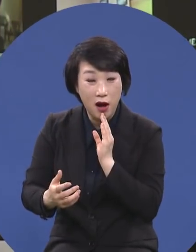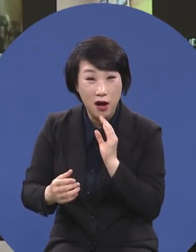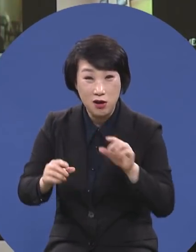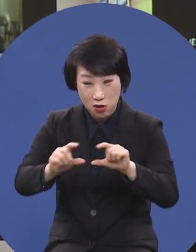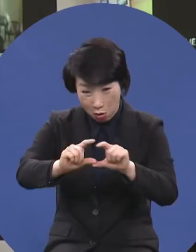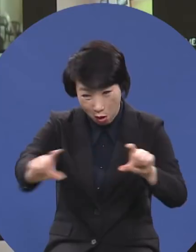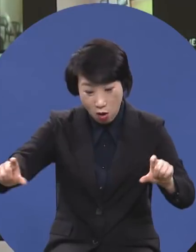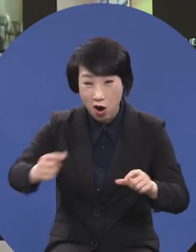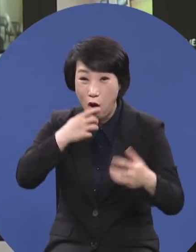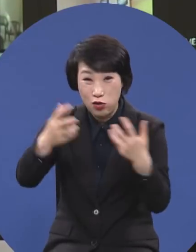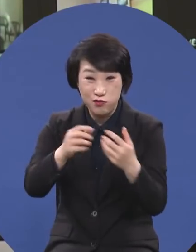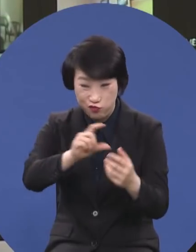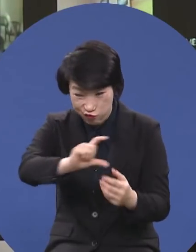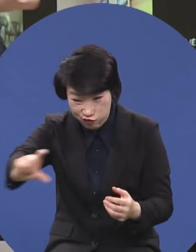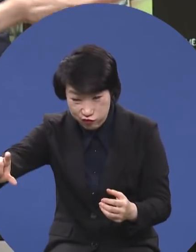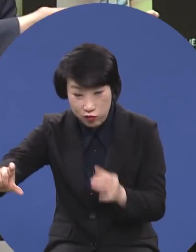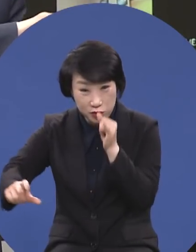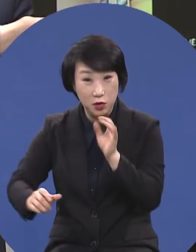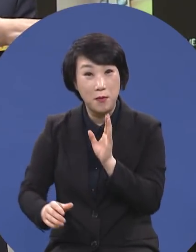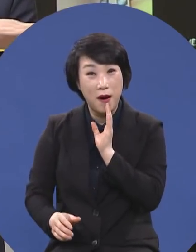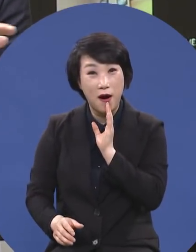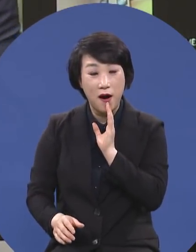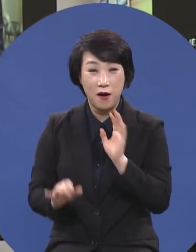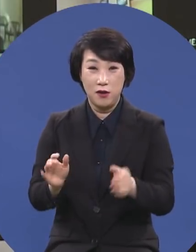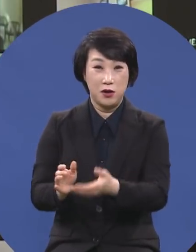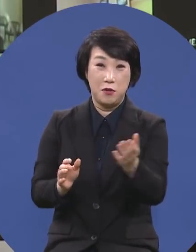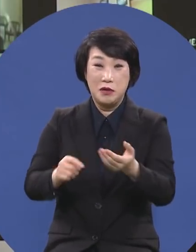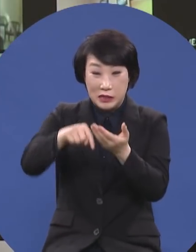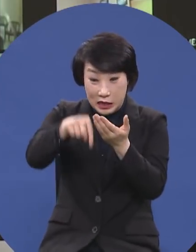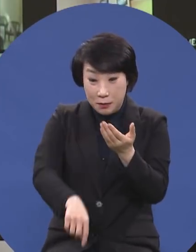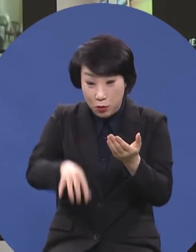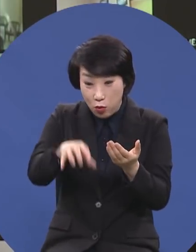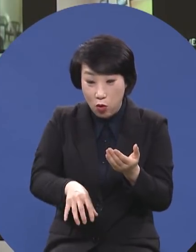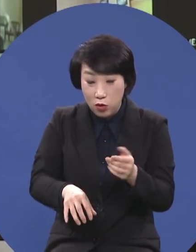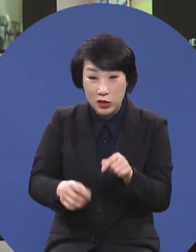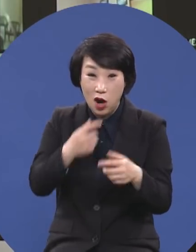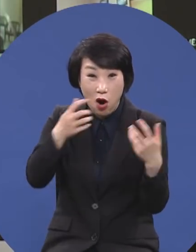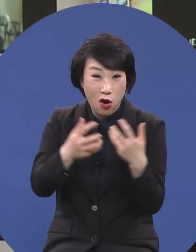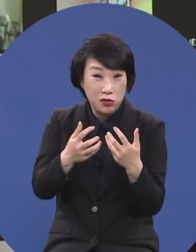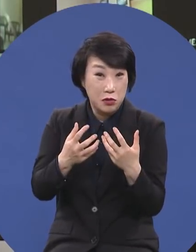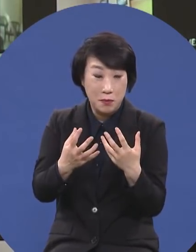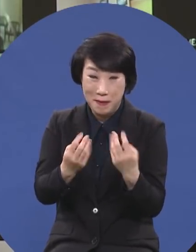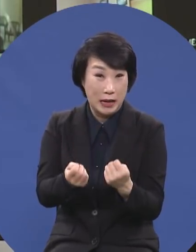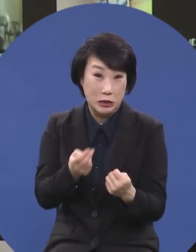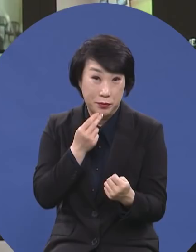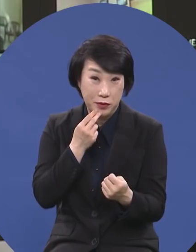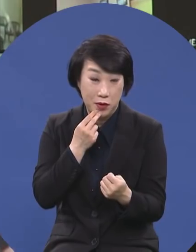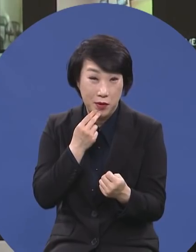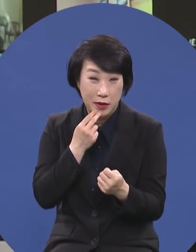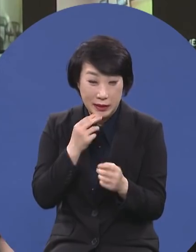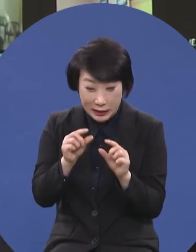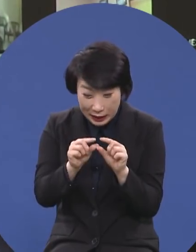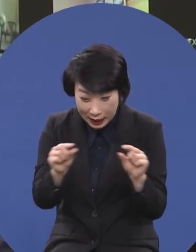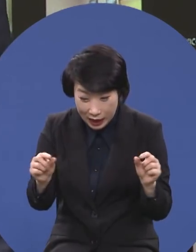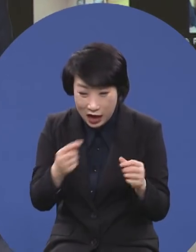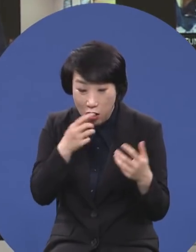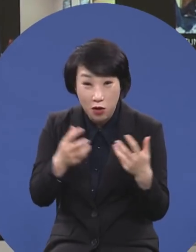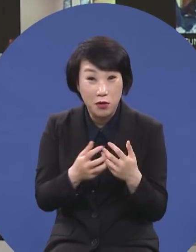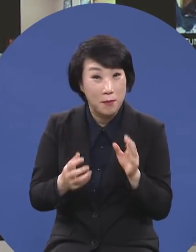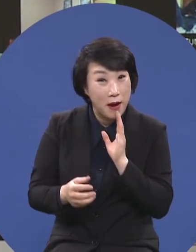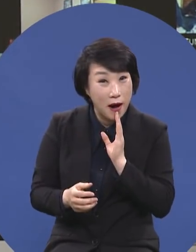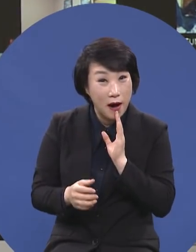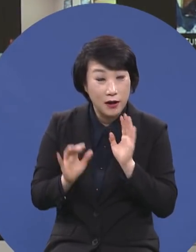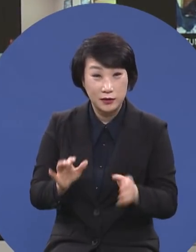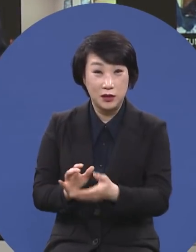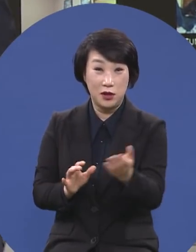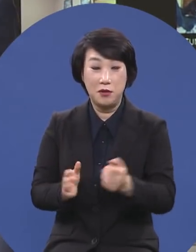두껍게 얼잖아요. 그런데 이제 깊은 데는 덜 옵니다. 좀 얇게 옵니다. 근데